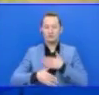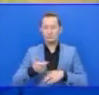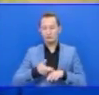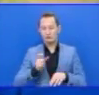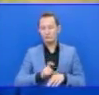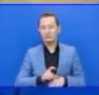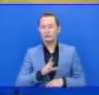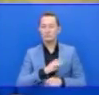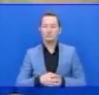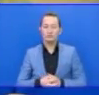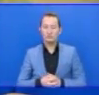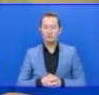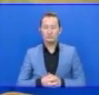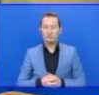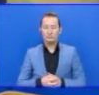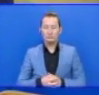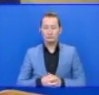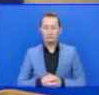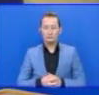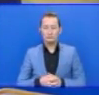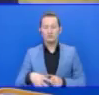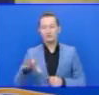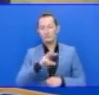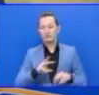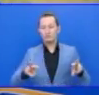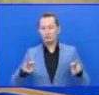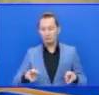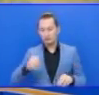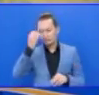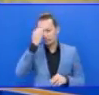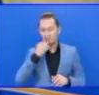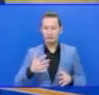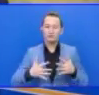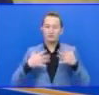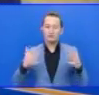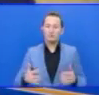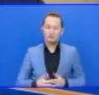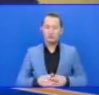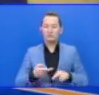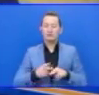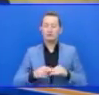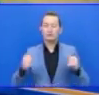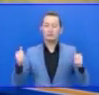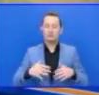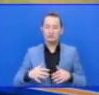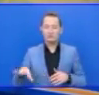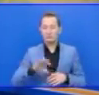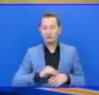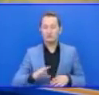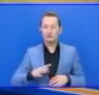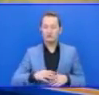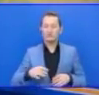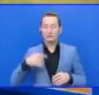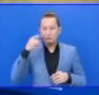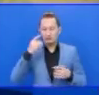қызметтеріне сәттілік тіледі. Осы әкімшіліктеріне бәріне көп рахмет айтамын. Осы егеменді қалған үшін Назарбаевқа